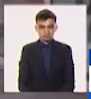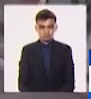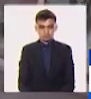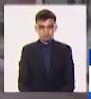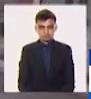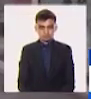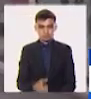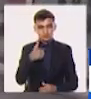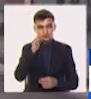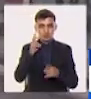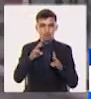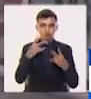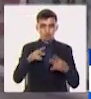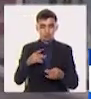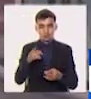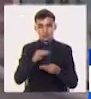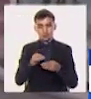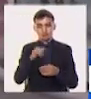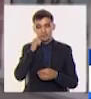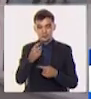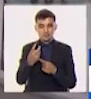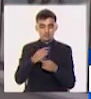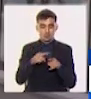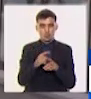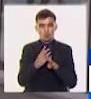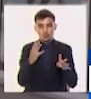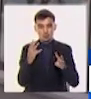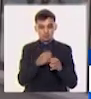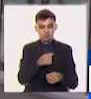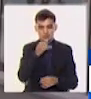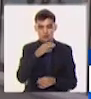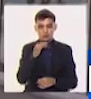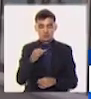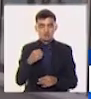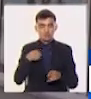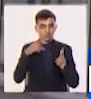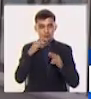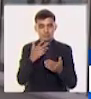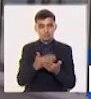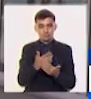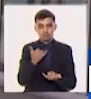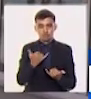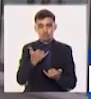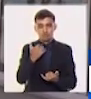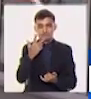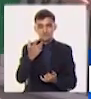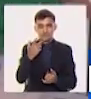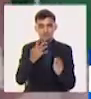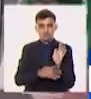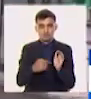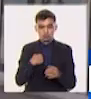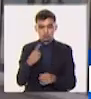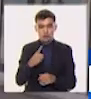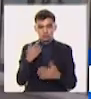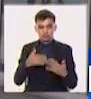қайта беріңіз, жетпейді очередь деді. Сонда қанша адам келіп отыр күніге? Білмейді екен бұл жағын. Бүгін 390 ғой. Бір сағаттан беріп тұрмын сарғайып мына